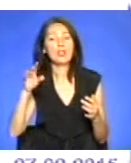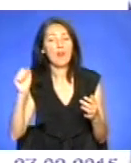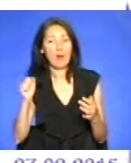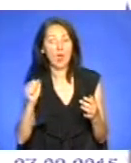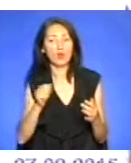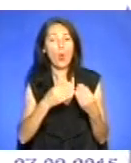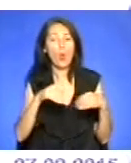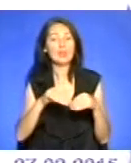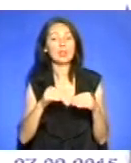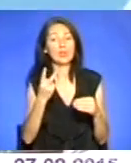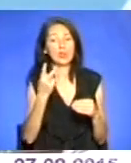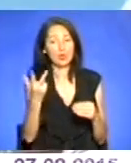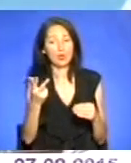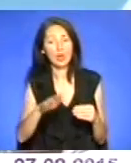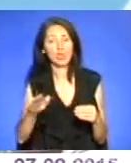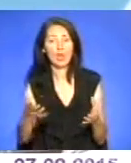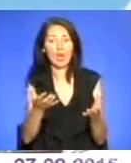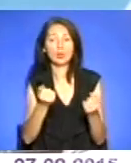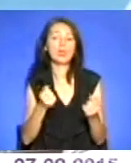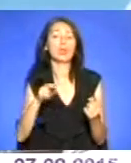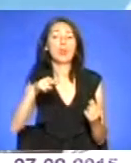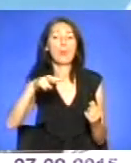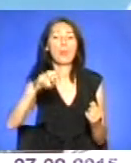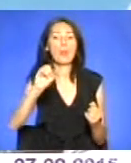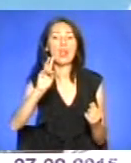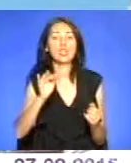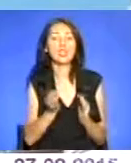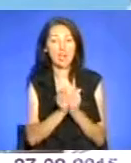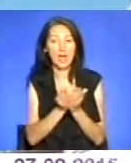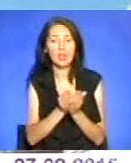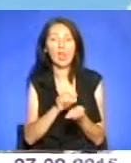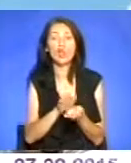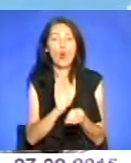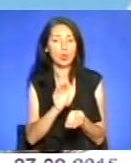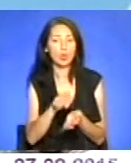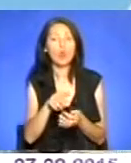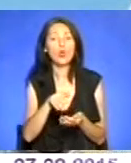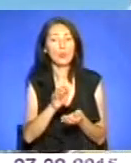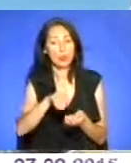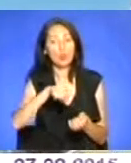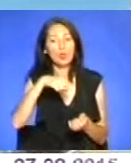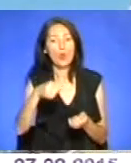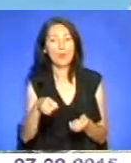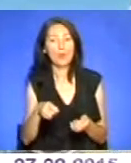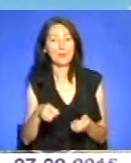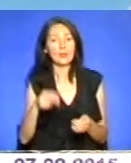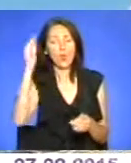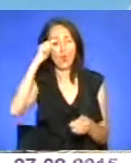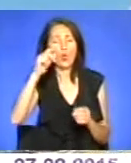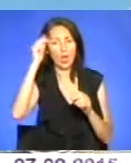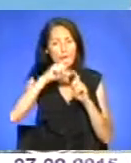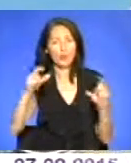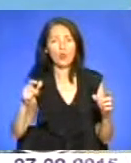планшети і ноутбуки. Згідно мого доручення, 1 вересня уроки в школі почнуться